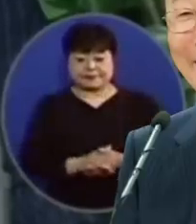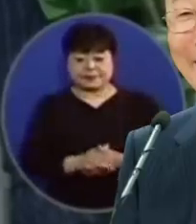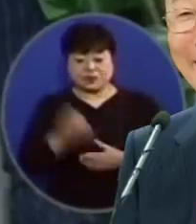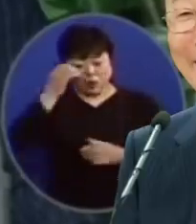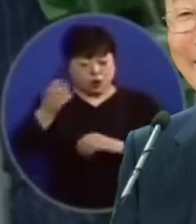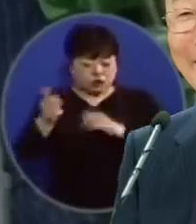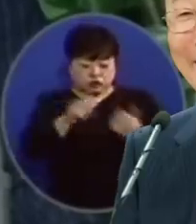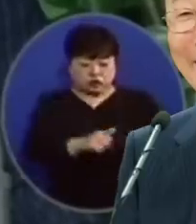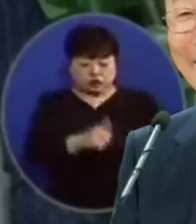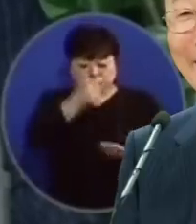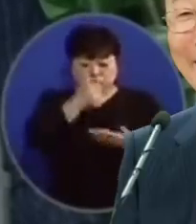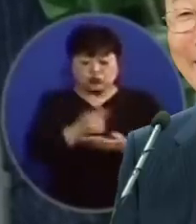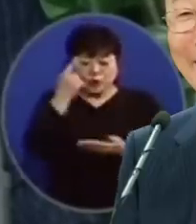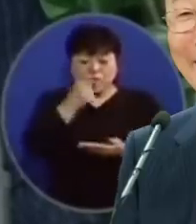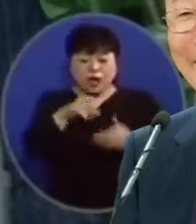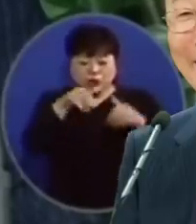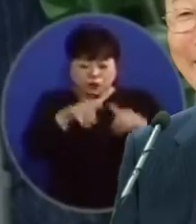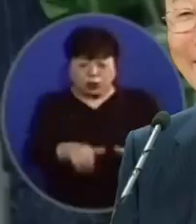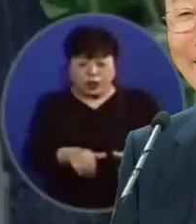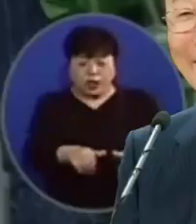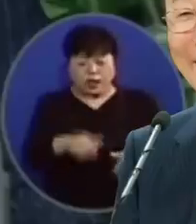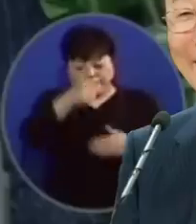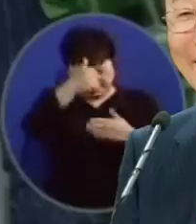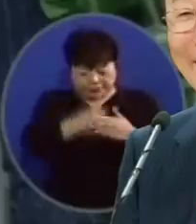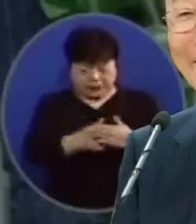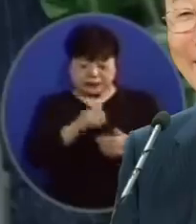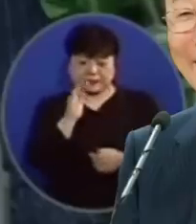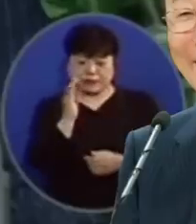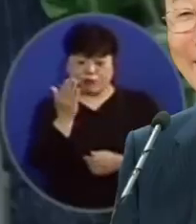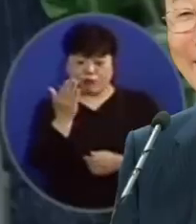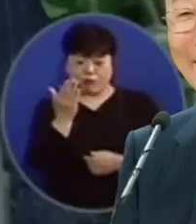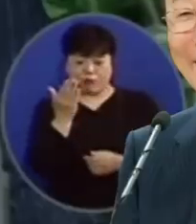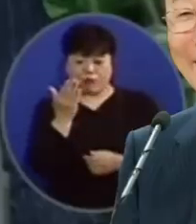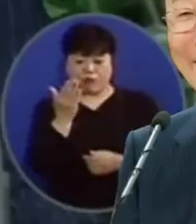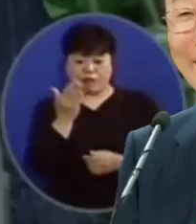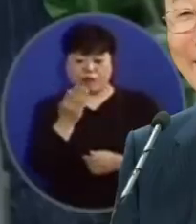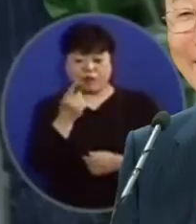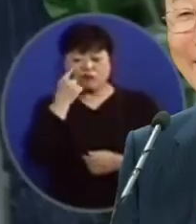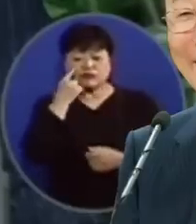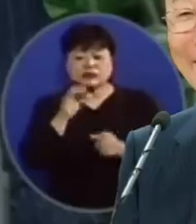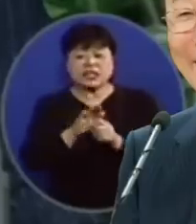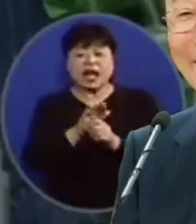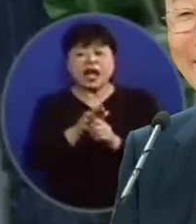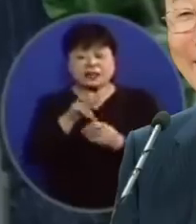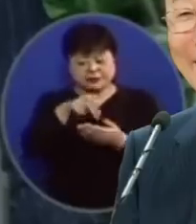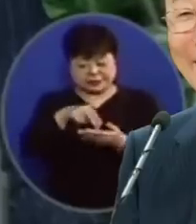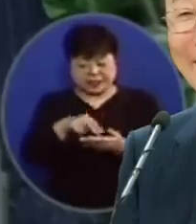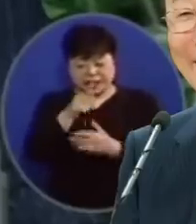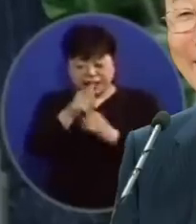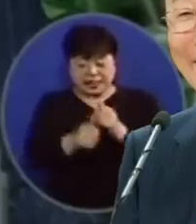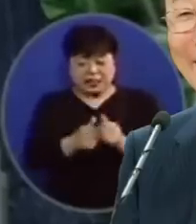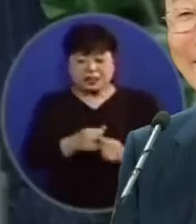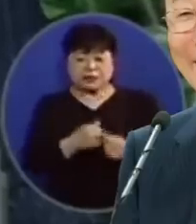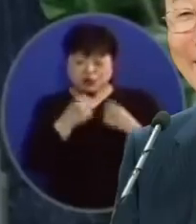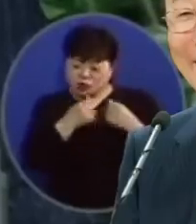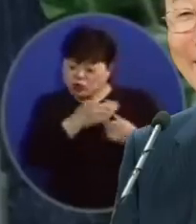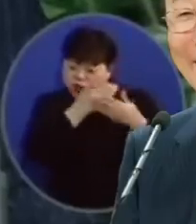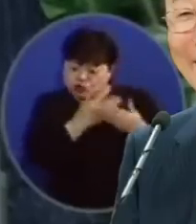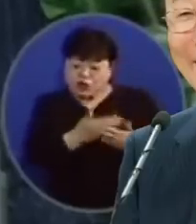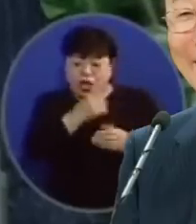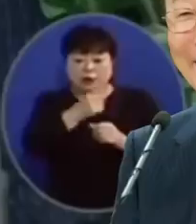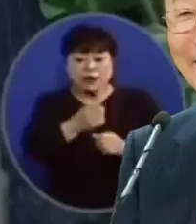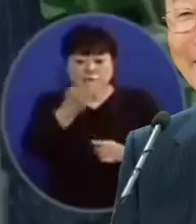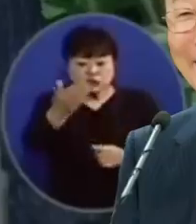영혼의 죽음과 죄악의 노예로 전락하고 말한 비참한 존재인 것입니다. 하나님은 존귀하게 만들어